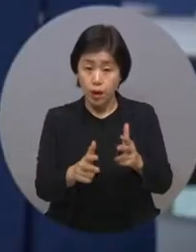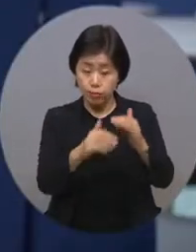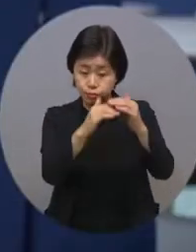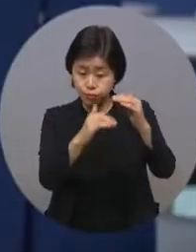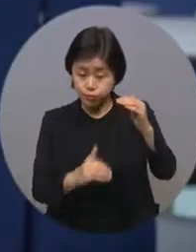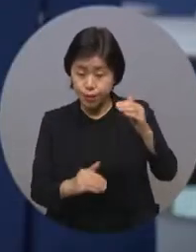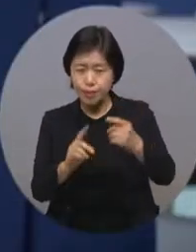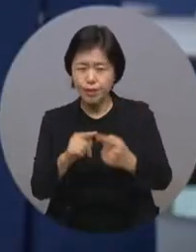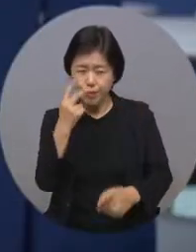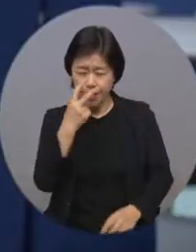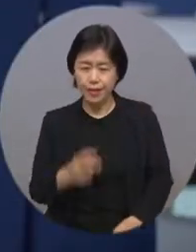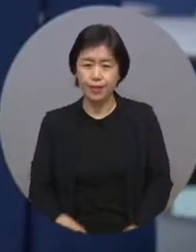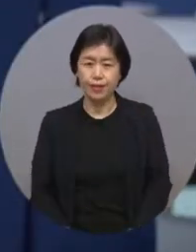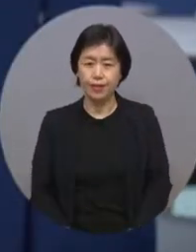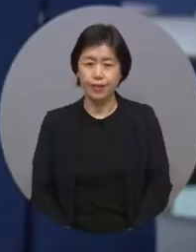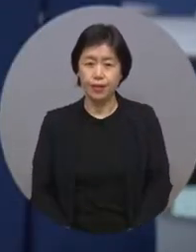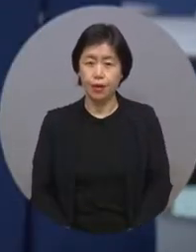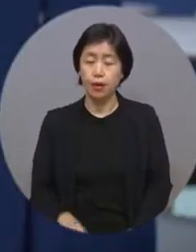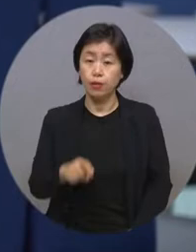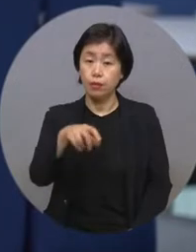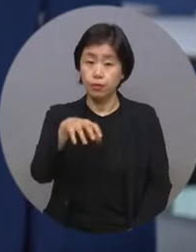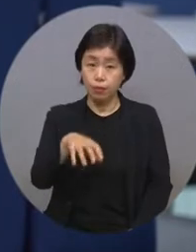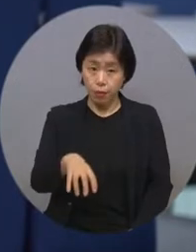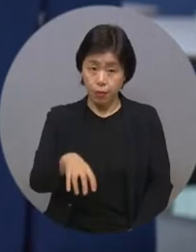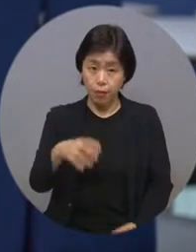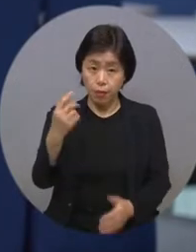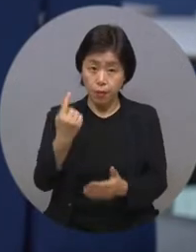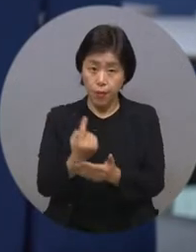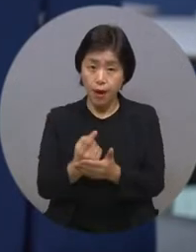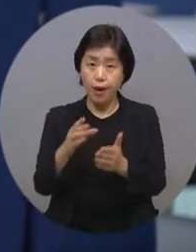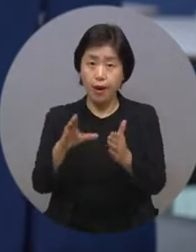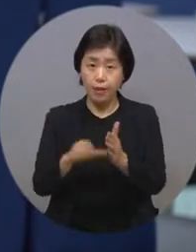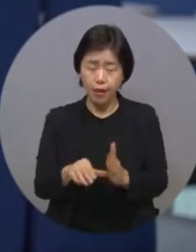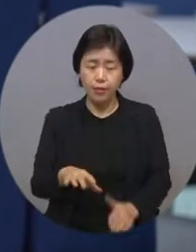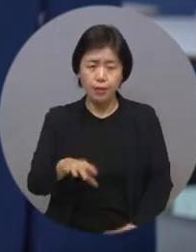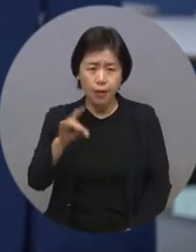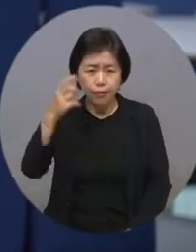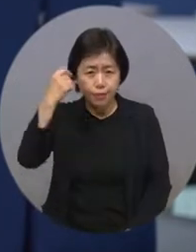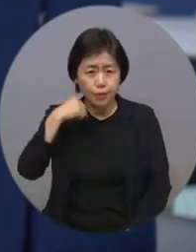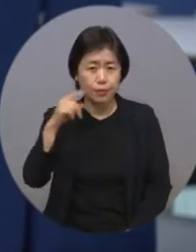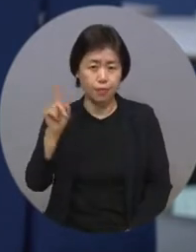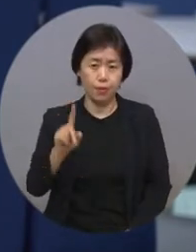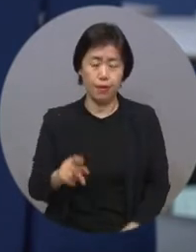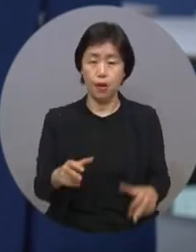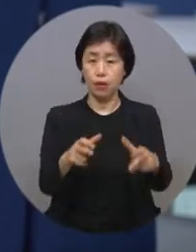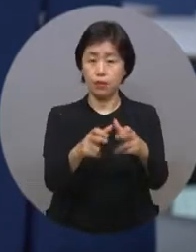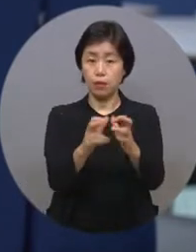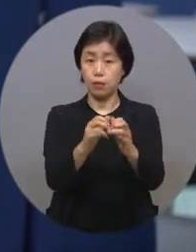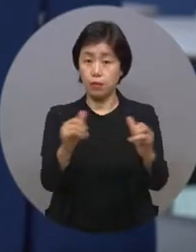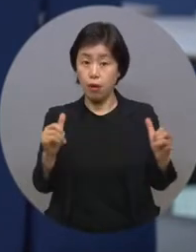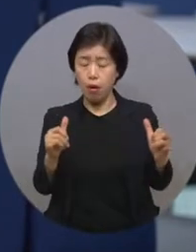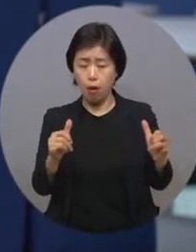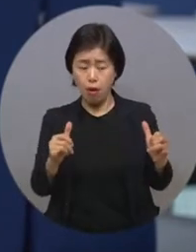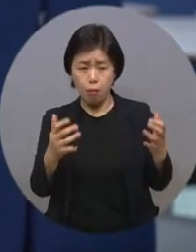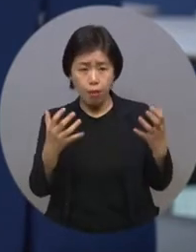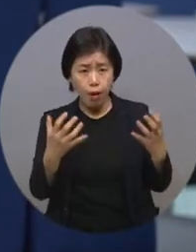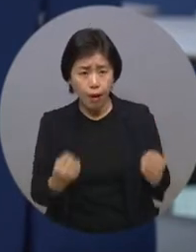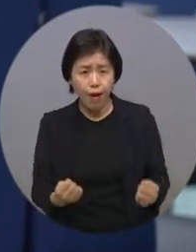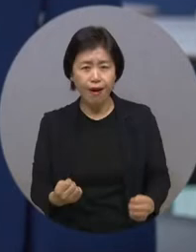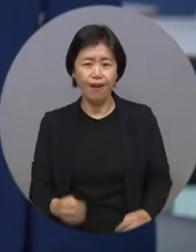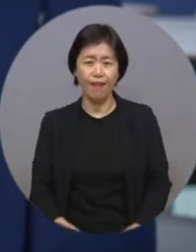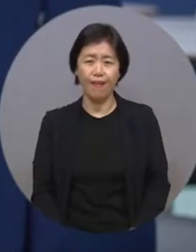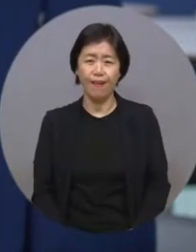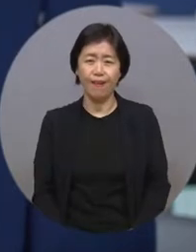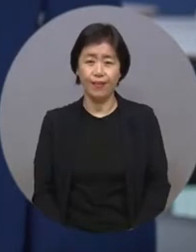근데 제가 네. 지금 여기 캐논코리아 주식회사에 왔을 때 느낀 점이 진짜 장애사원분들이 되게 네. 많으셨어요. 네네.